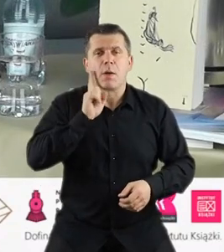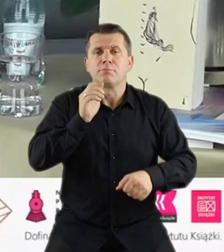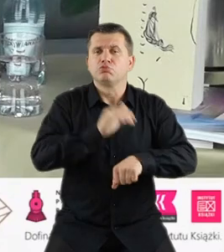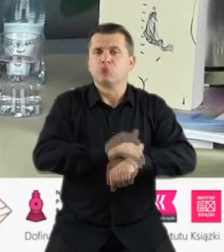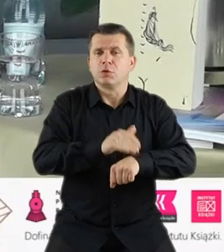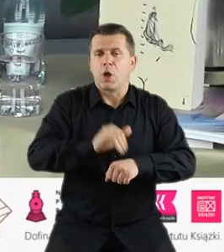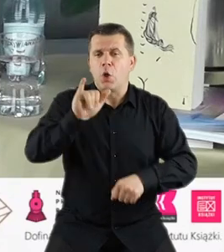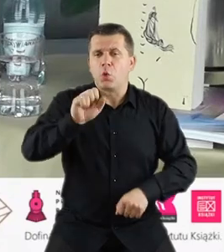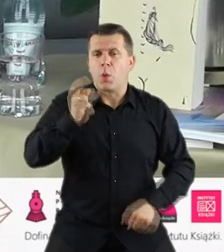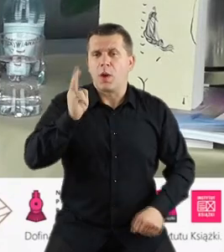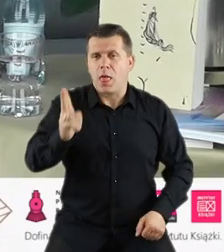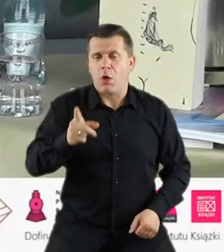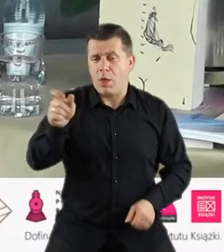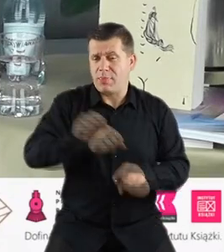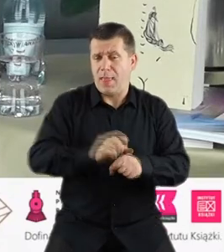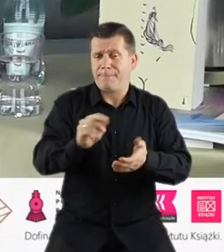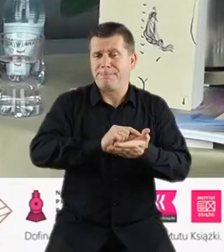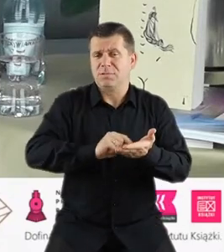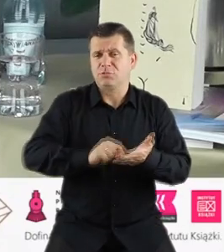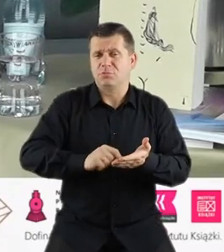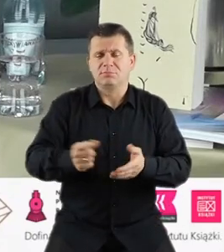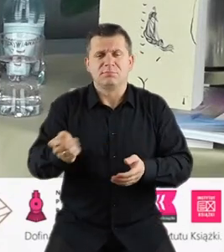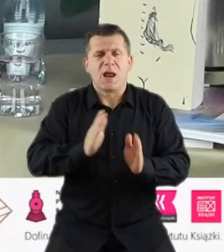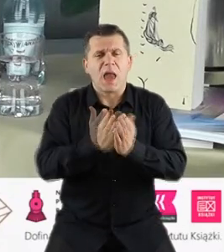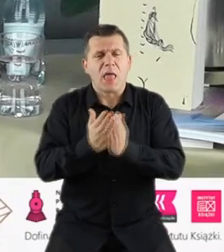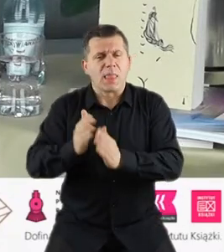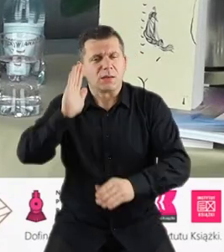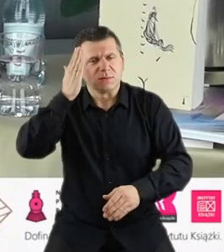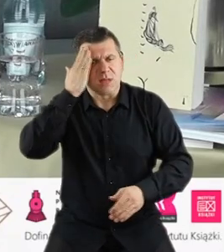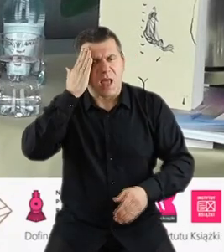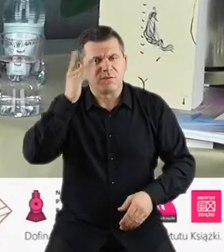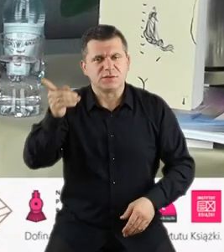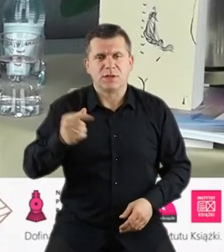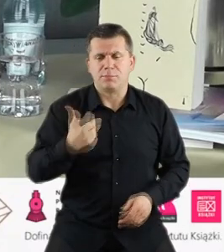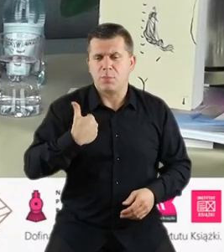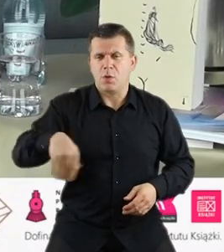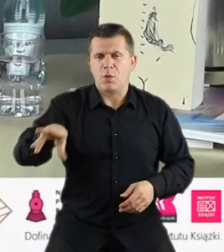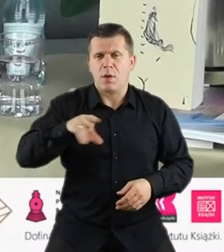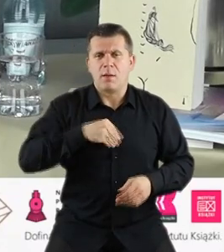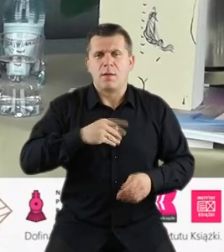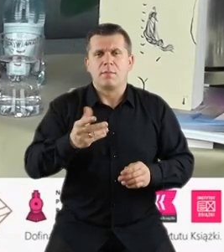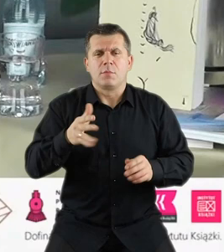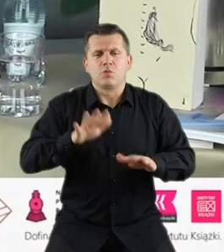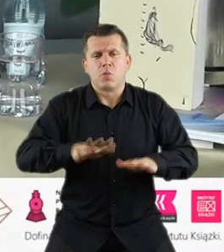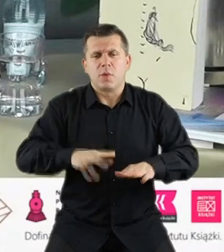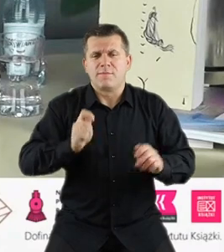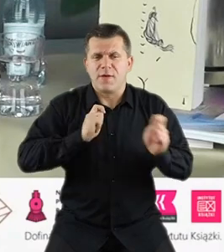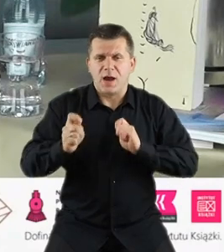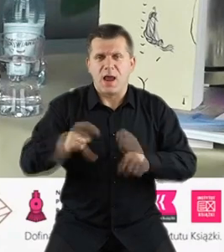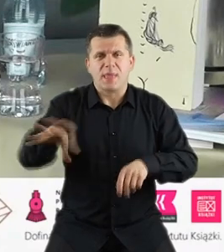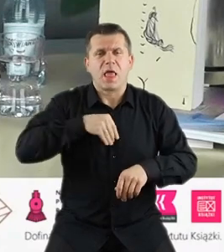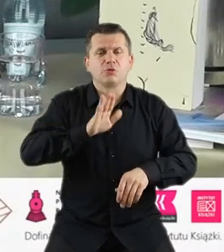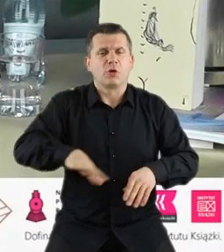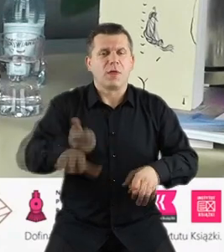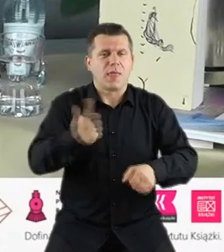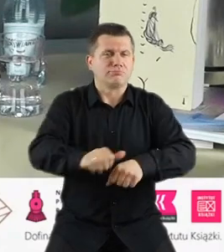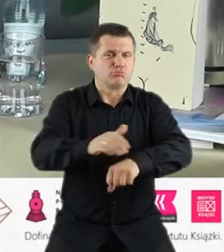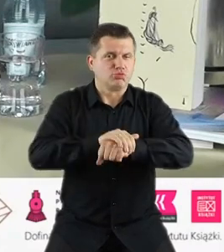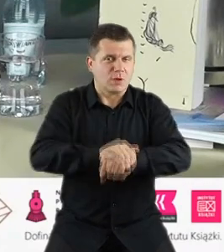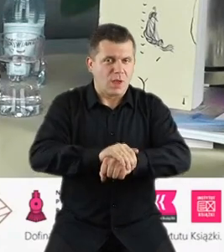przyjaciela Jurka Franczaka, który jest też pisarzem, literaturoznawcą. Spędzaliśmy fragment wakacji razem, bo nasze dzieci się